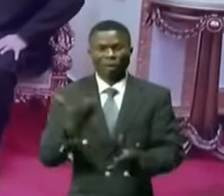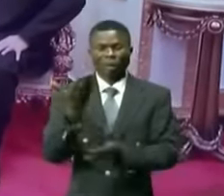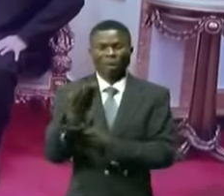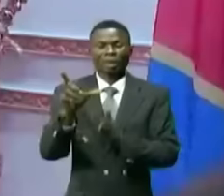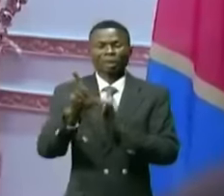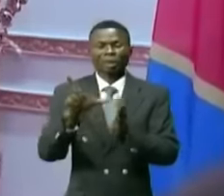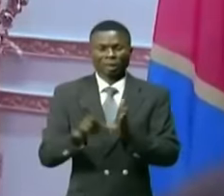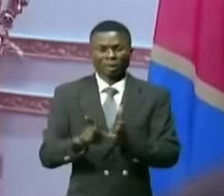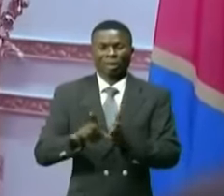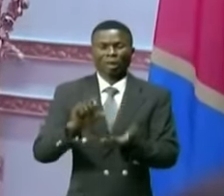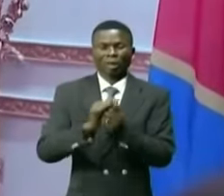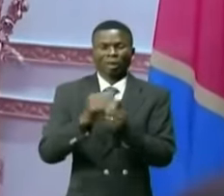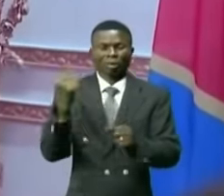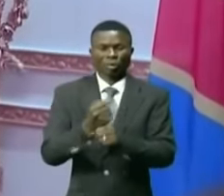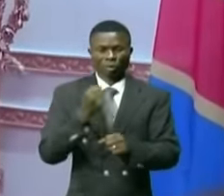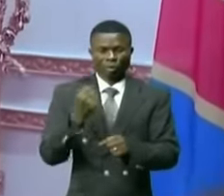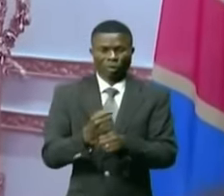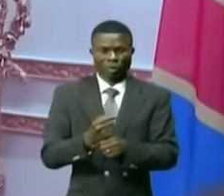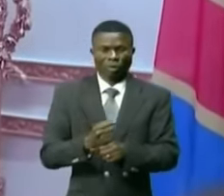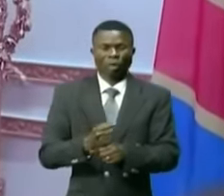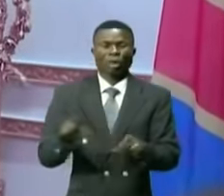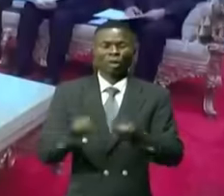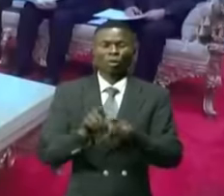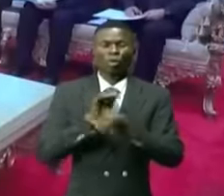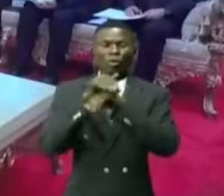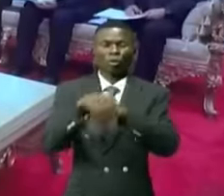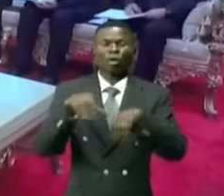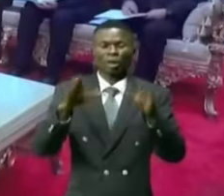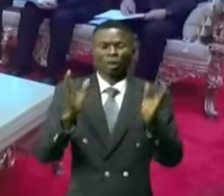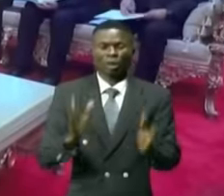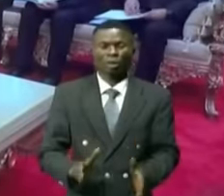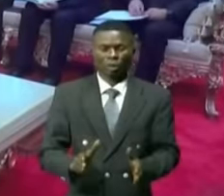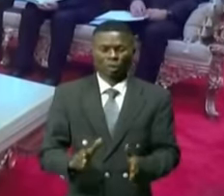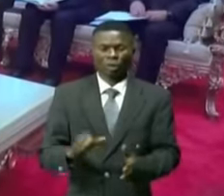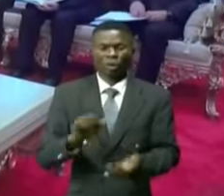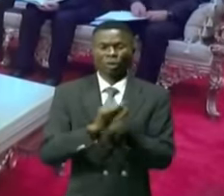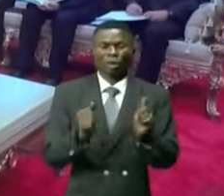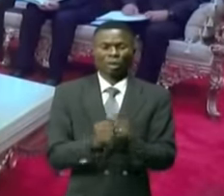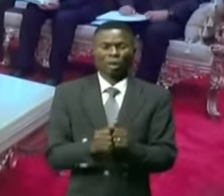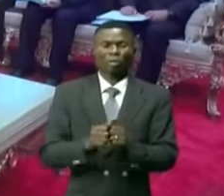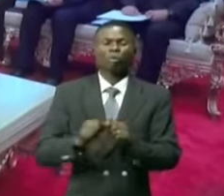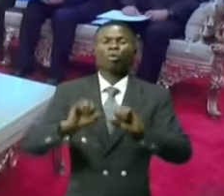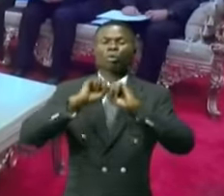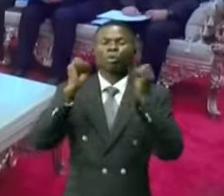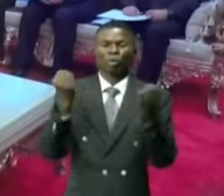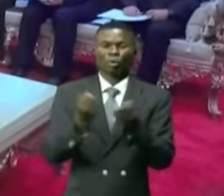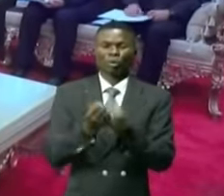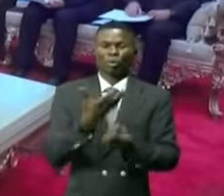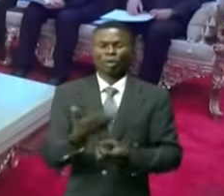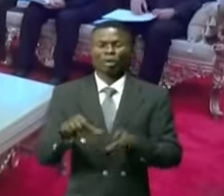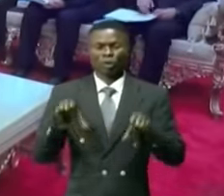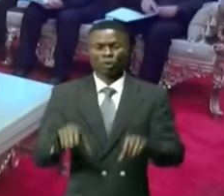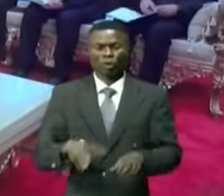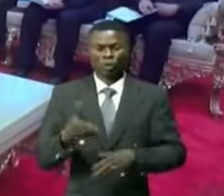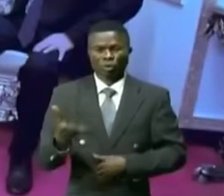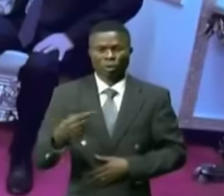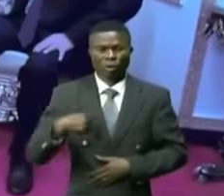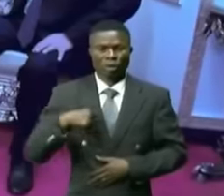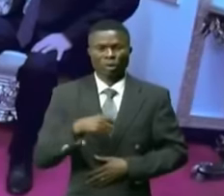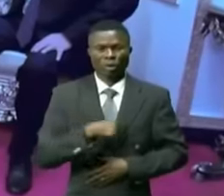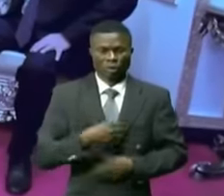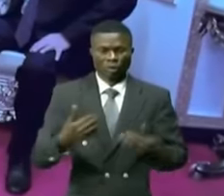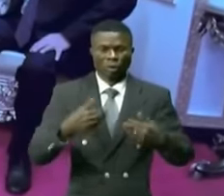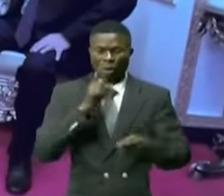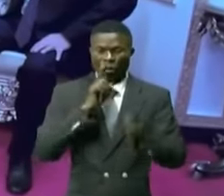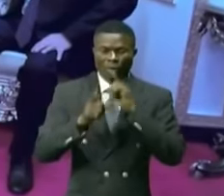sur la sous-traitance en termes de participation de Congolais à la chaîne de valeur de ressources naturelles du pays. Nous avons bien